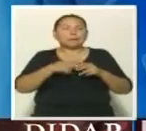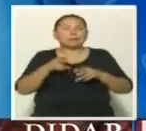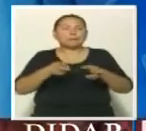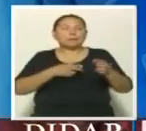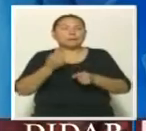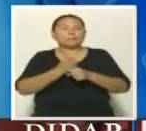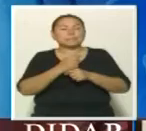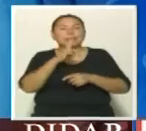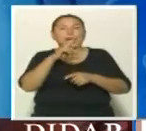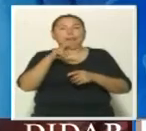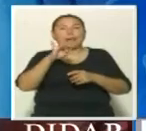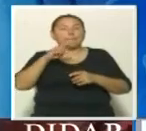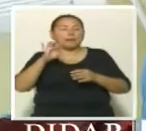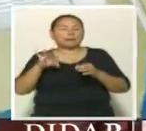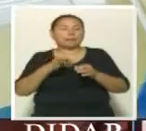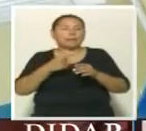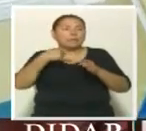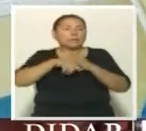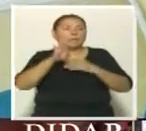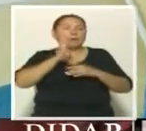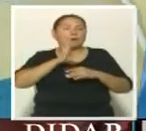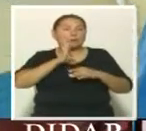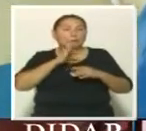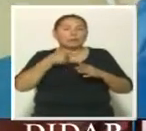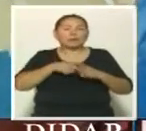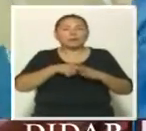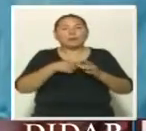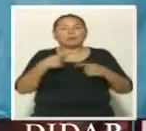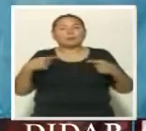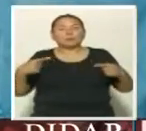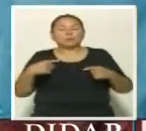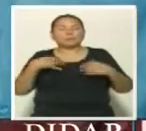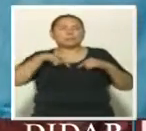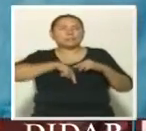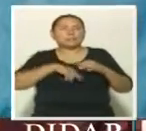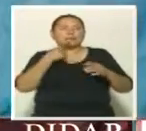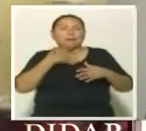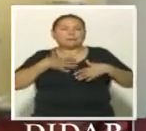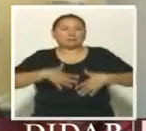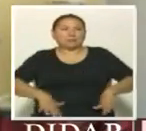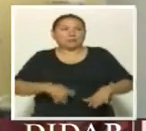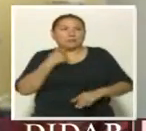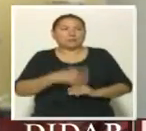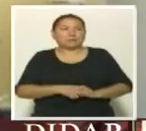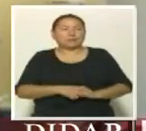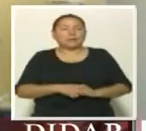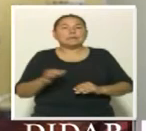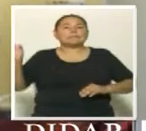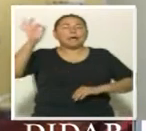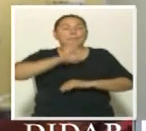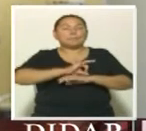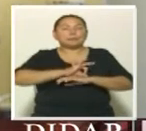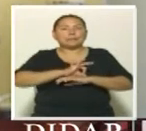операциясын жасап, клапан орнатқан тиімді. Сол арқылы жүрек аортаға және одан әрі бүкіл денеге қан жіберіледі. В западном регионе